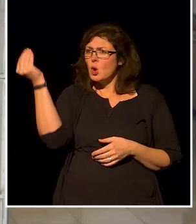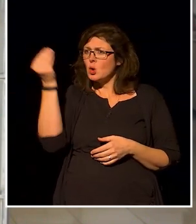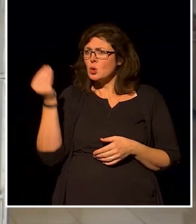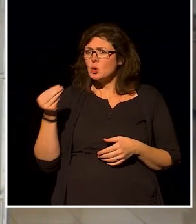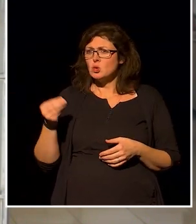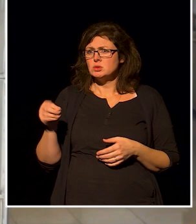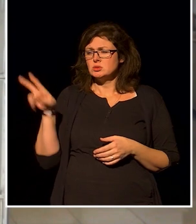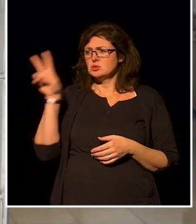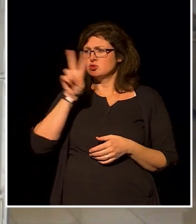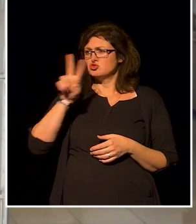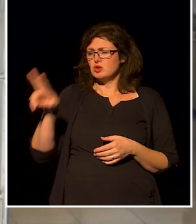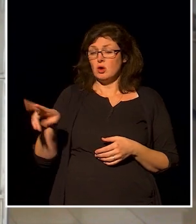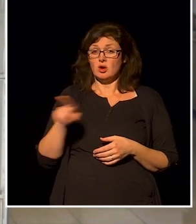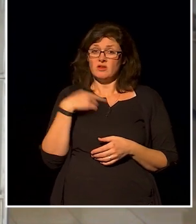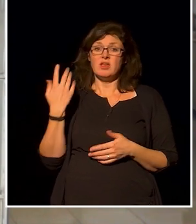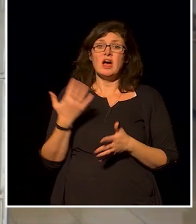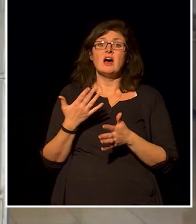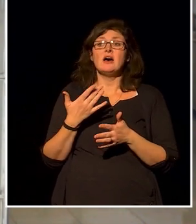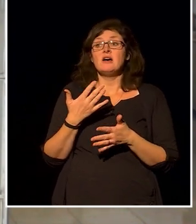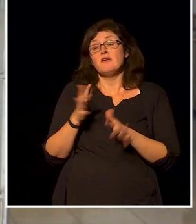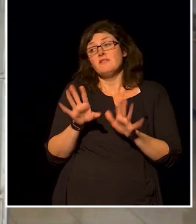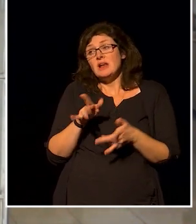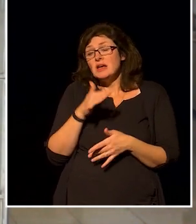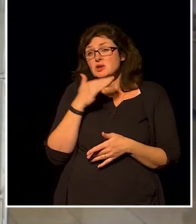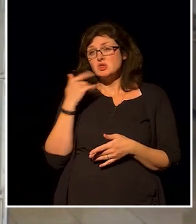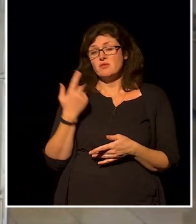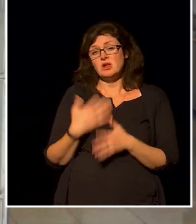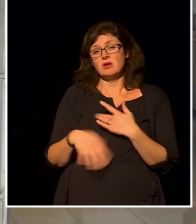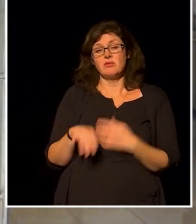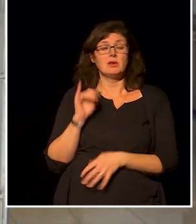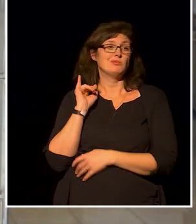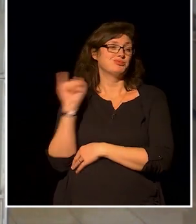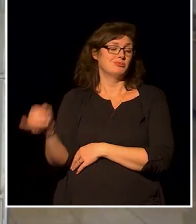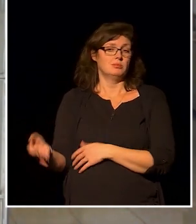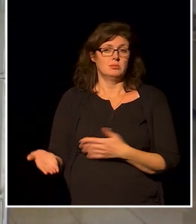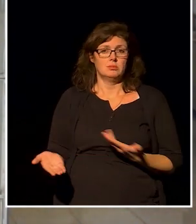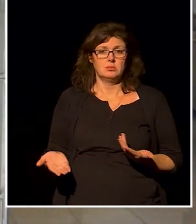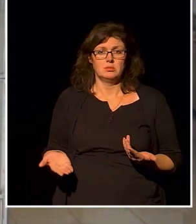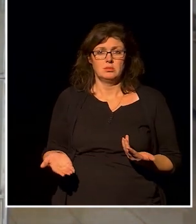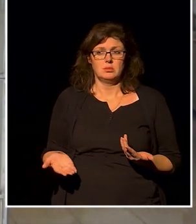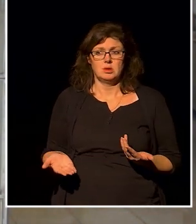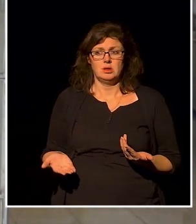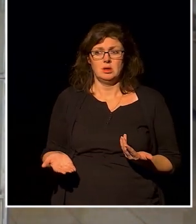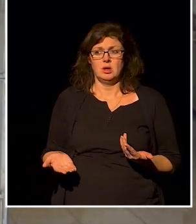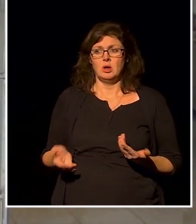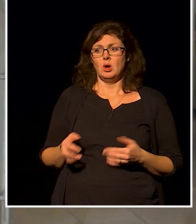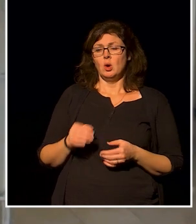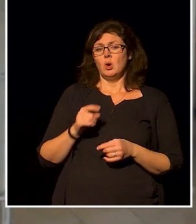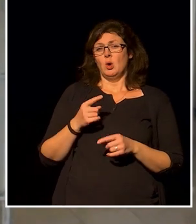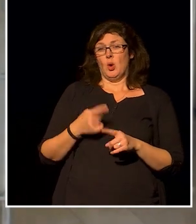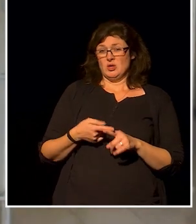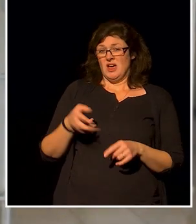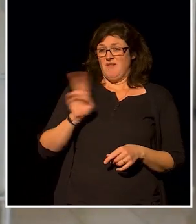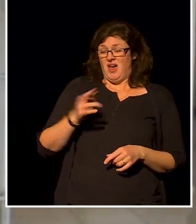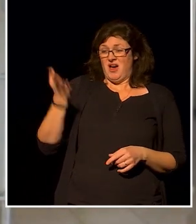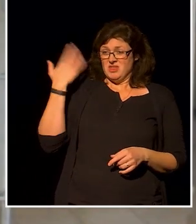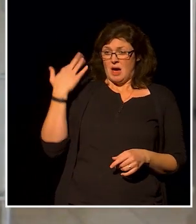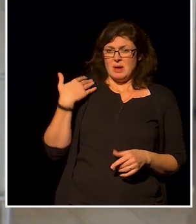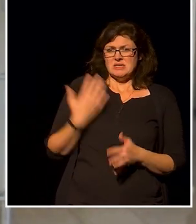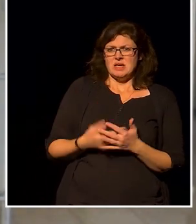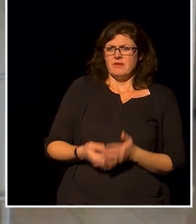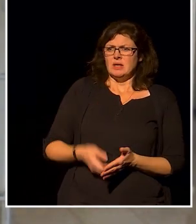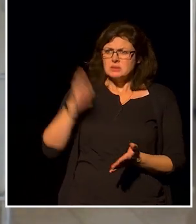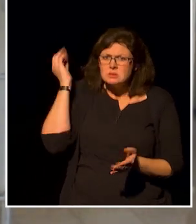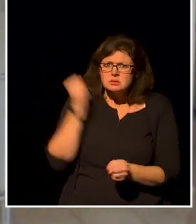achselzuckend hingenommen. Und diejenigen, die damals, sagen wir mal, drauf gepocht haben, dass das eine